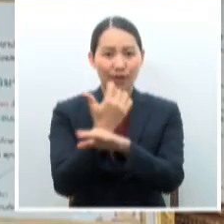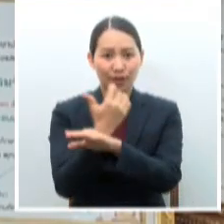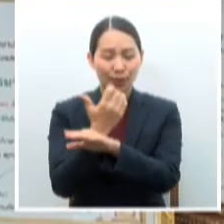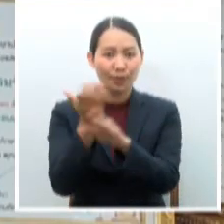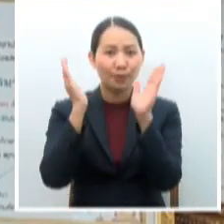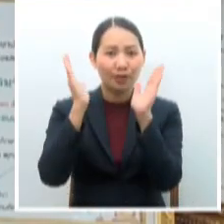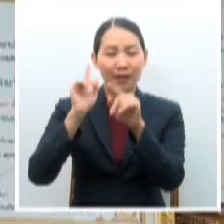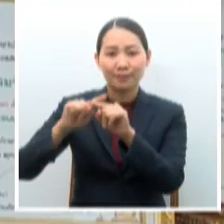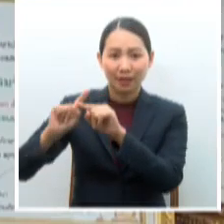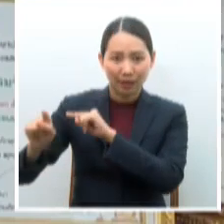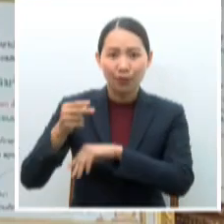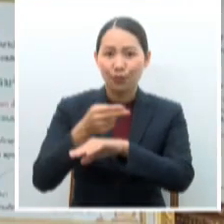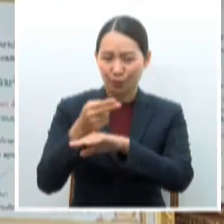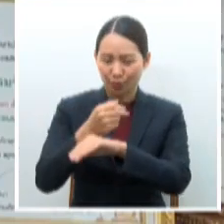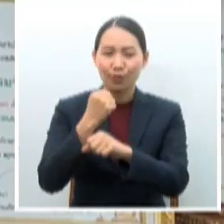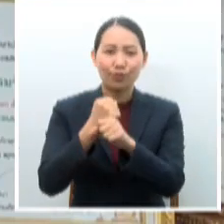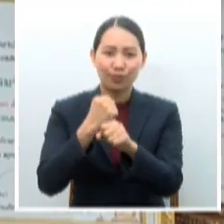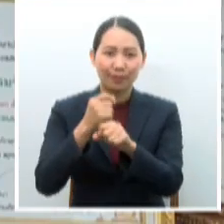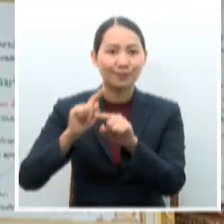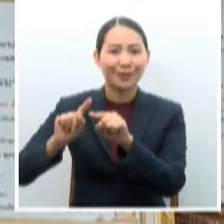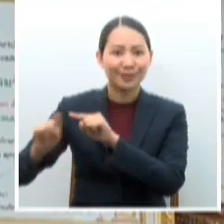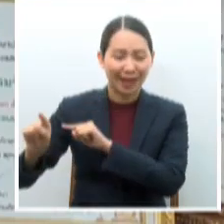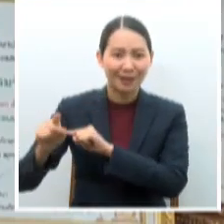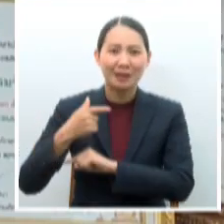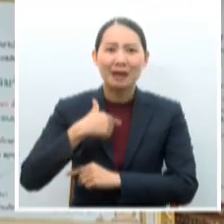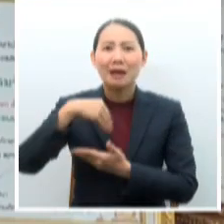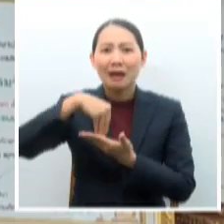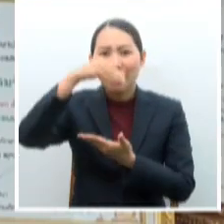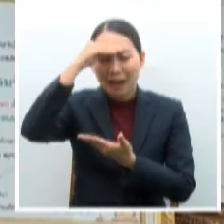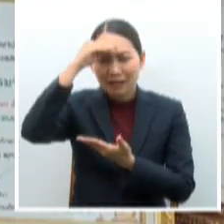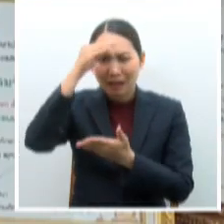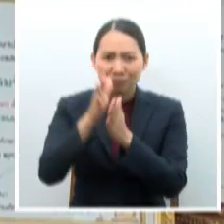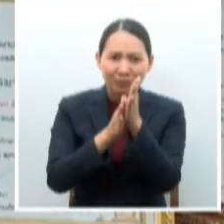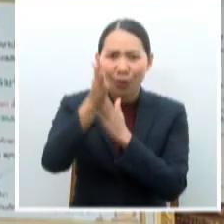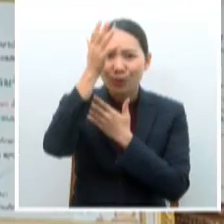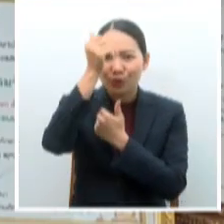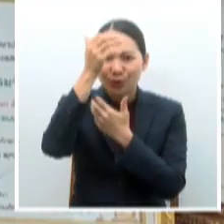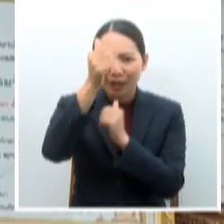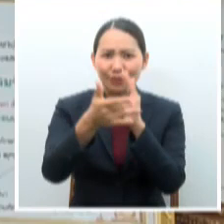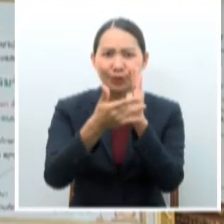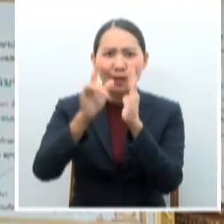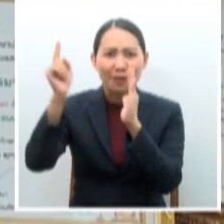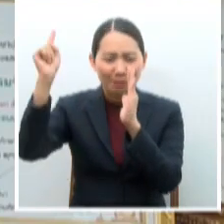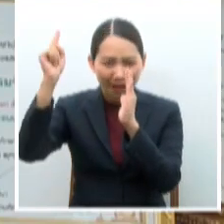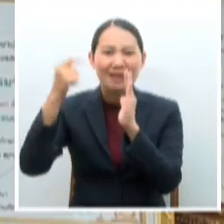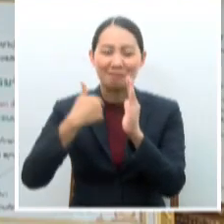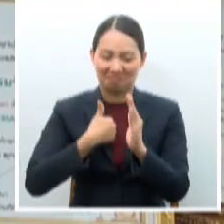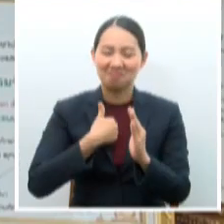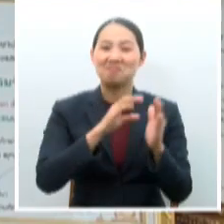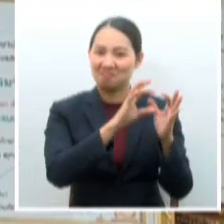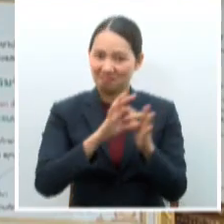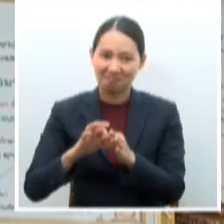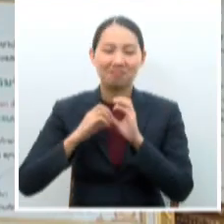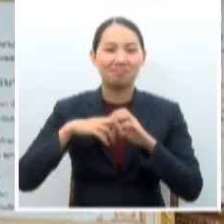วยเห็นว่าเด็กในยุคปัจจุบันสนใจเทคโนโลยีเป็นหลักดังนั้นก็เลยนำเทคโนโลยีเข้ามาจัดการเรียนการสอนเพื่อดึงดูดความส